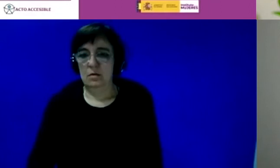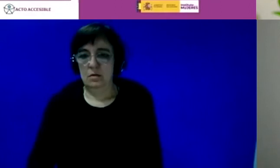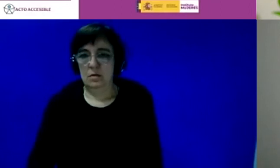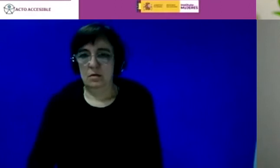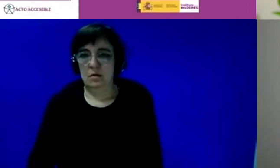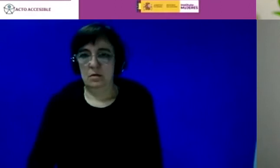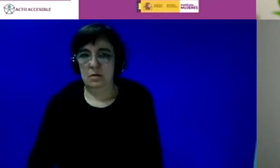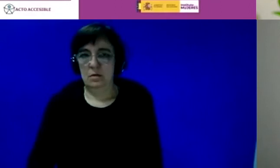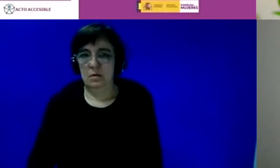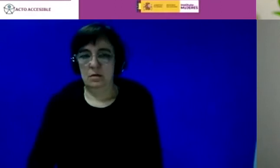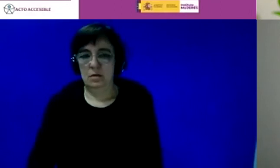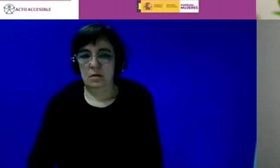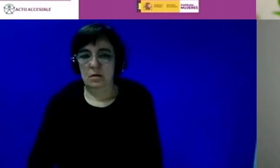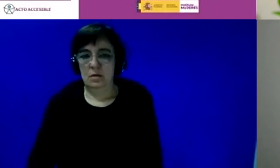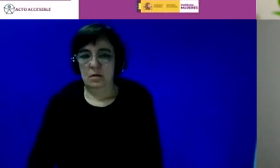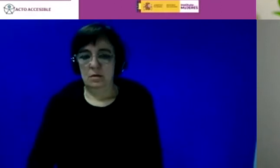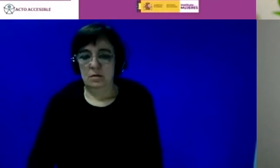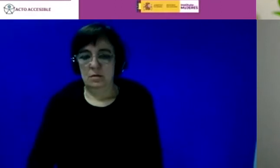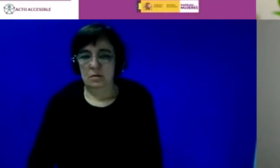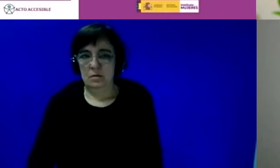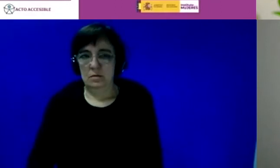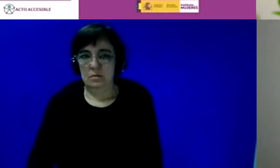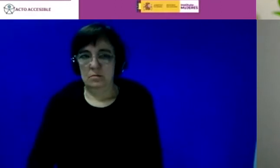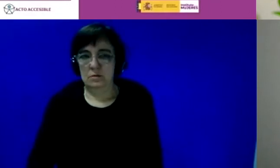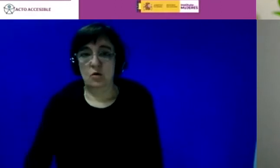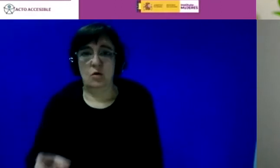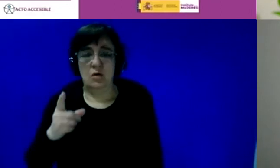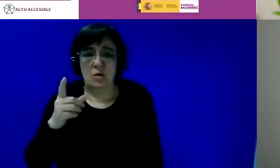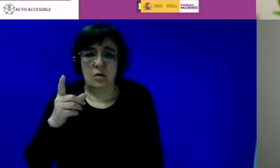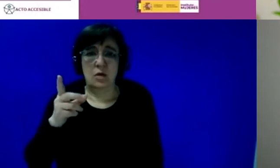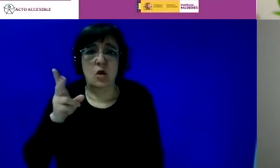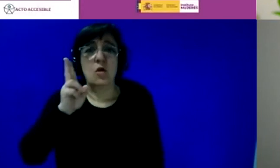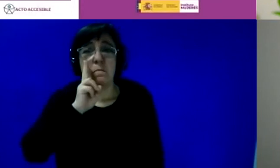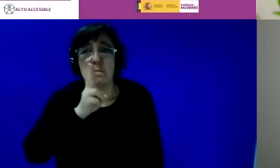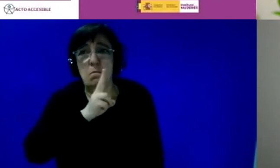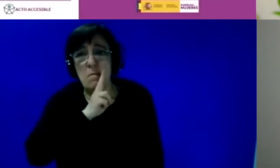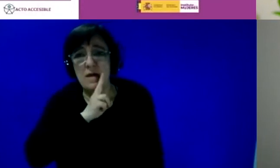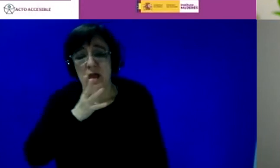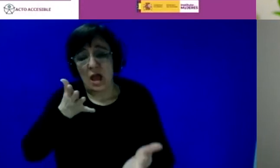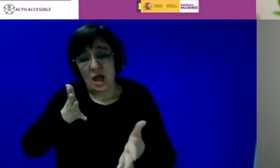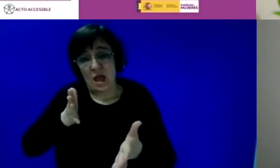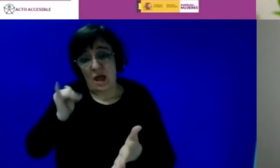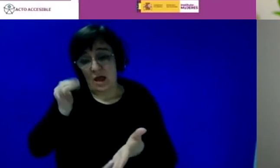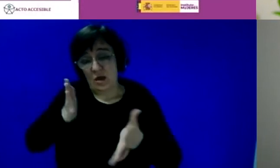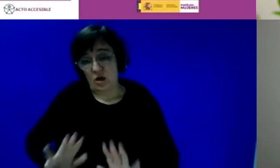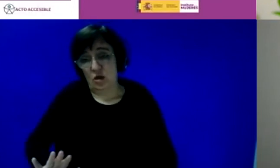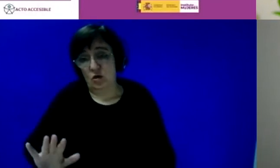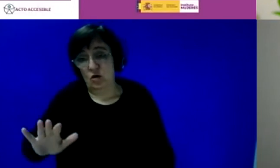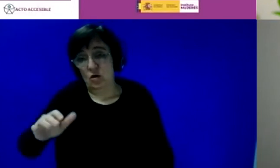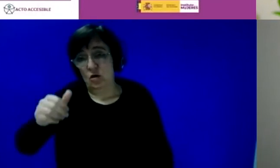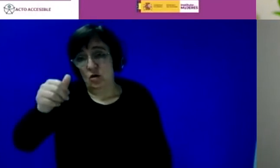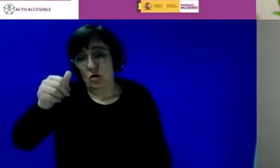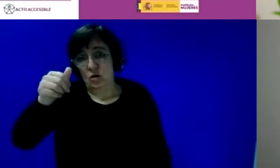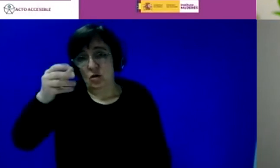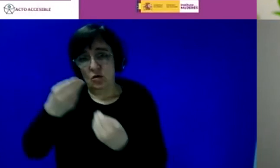the leader of a large organization. Її звати Світлана. Her name is Svetlana. В неї в